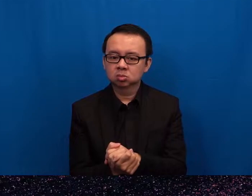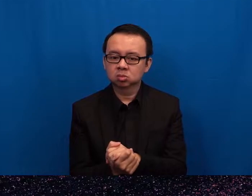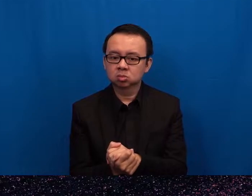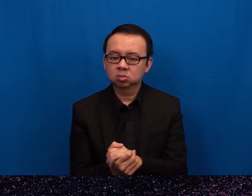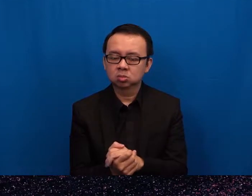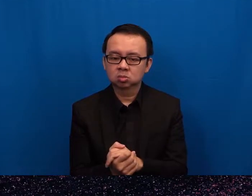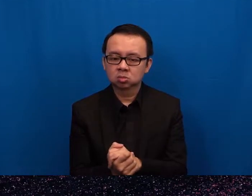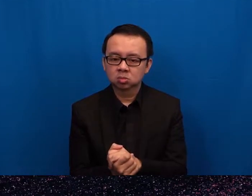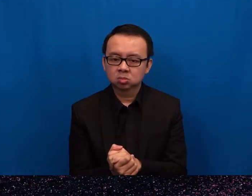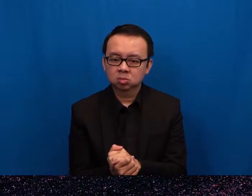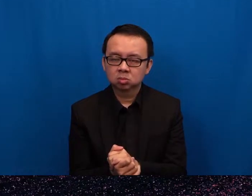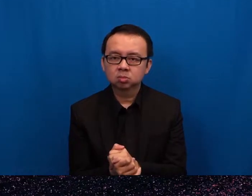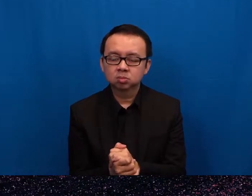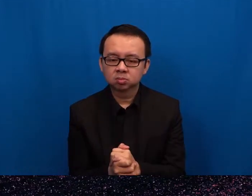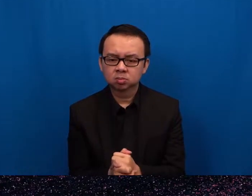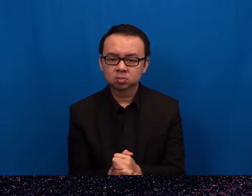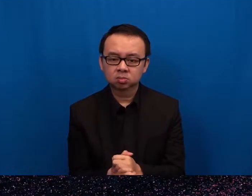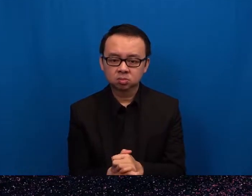dari kota-kota tersebut.